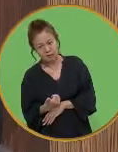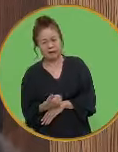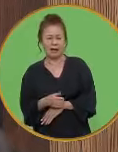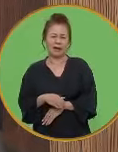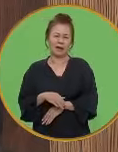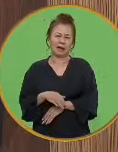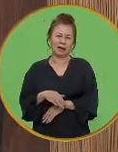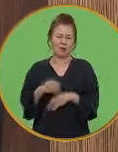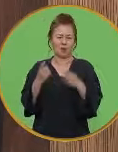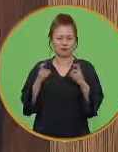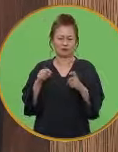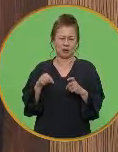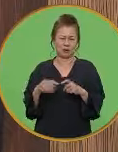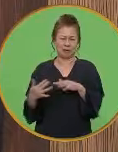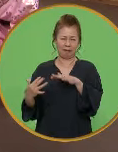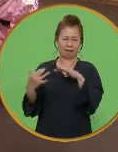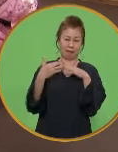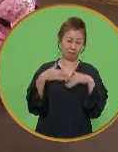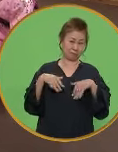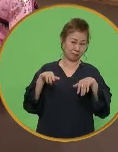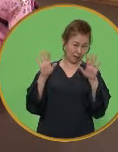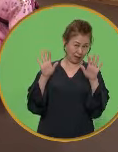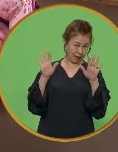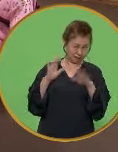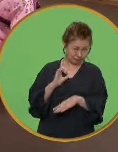いよいよお城も陥落か。